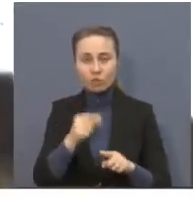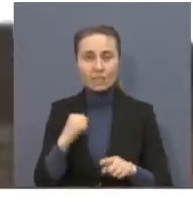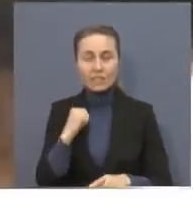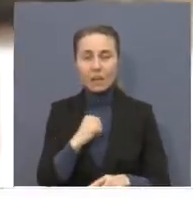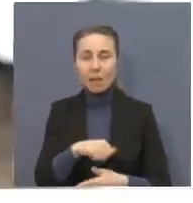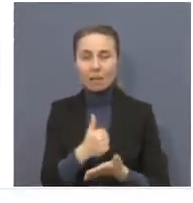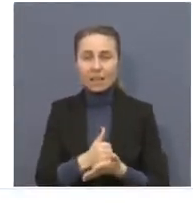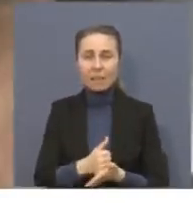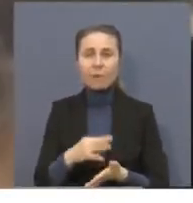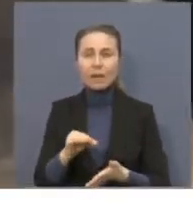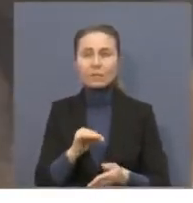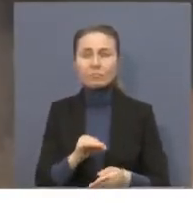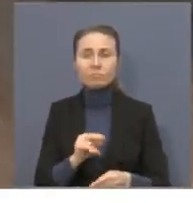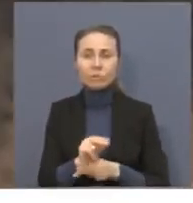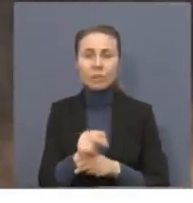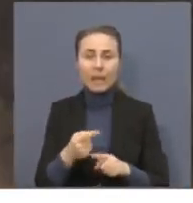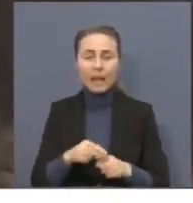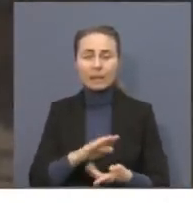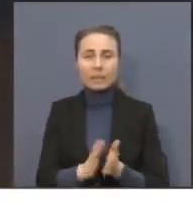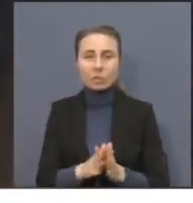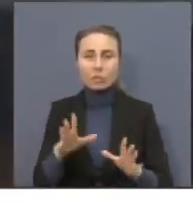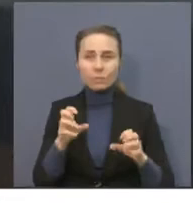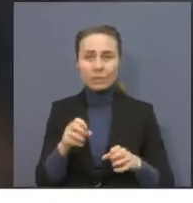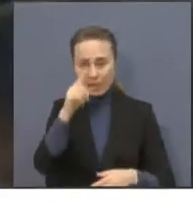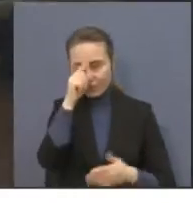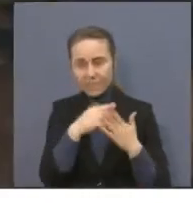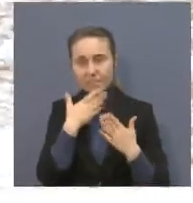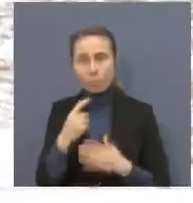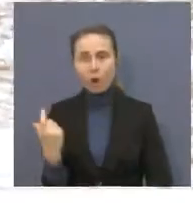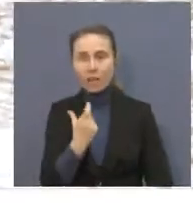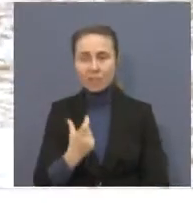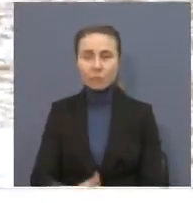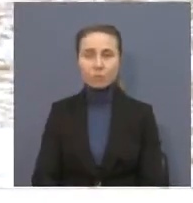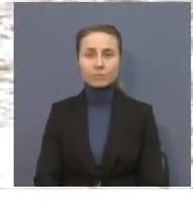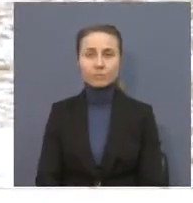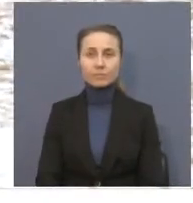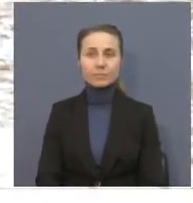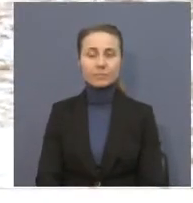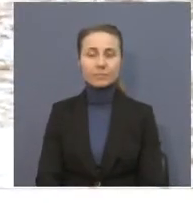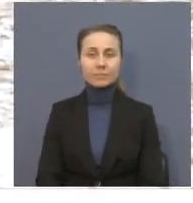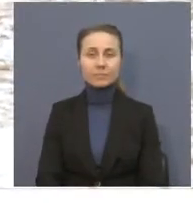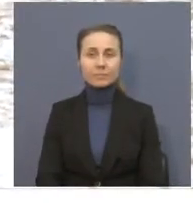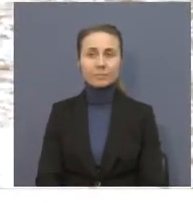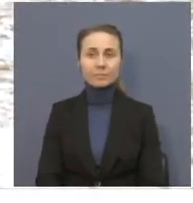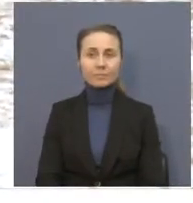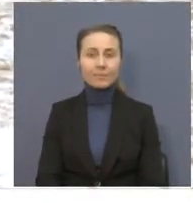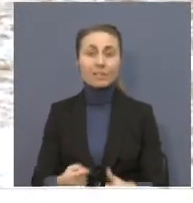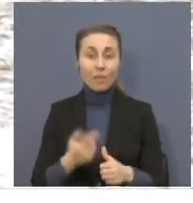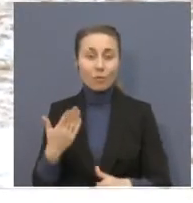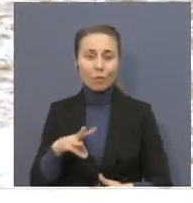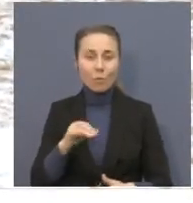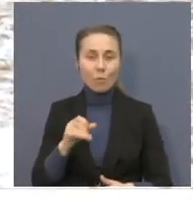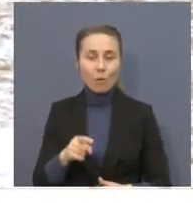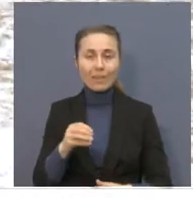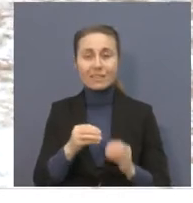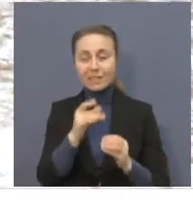время дрессировки наладить контакт, чтобы собака доверилась своему хозяину. Это Муха. Ему 10